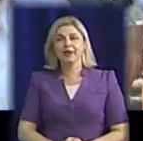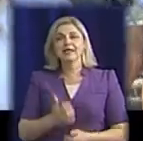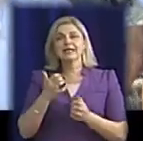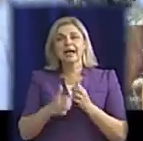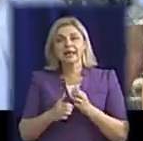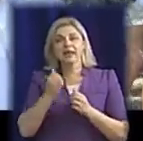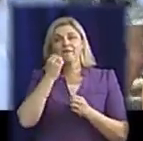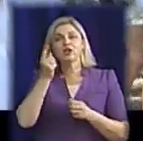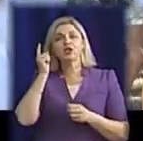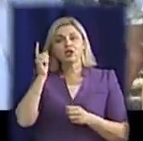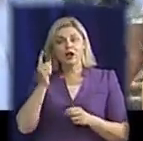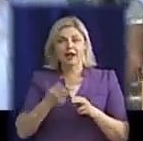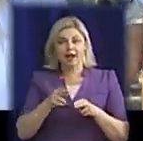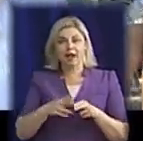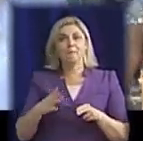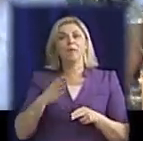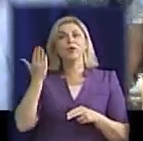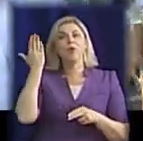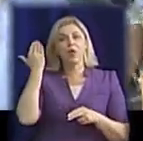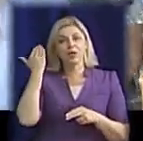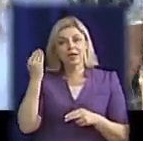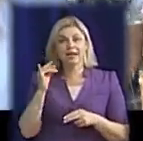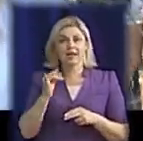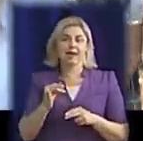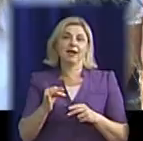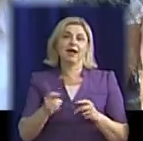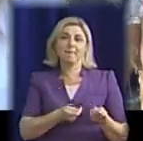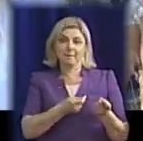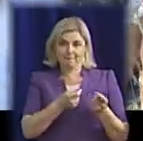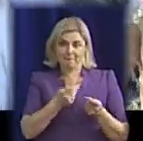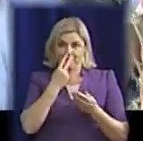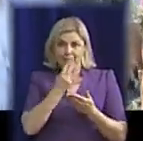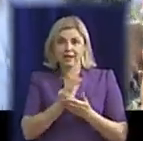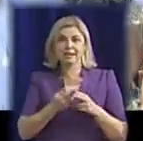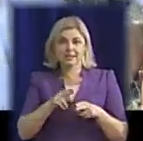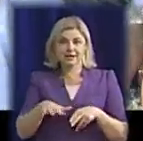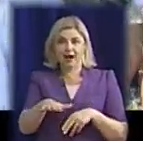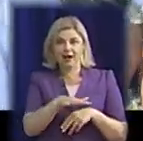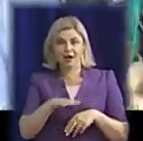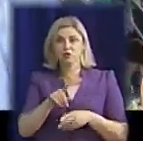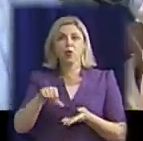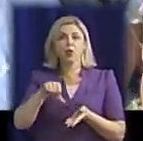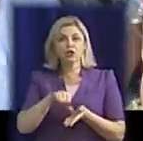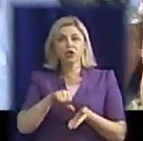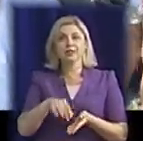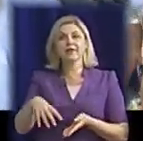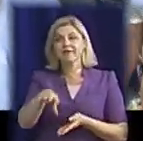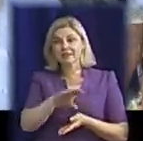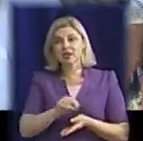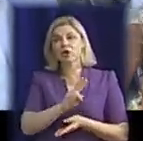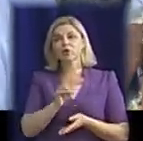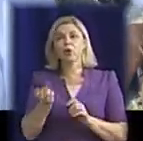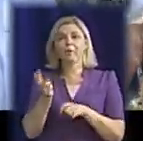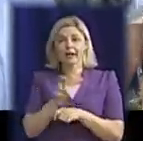середньовіччя, яке було колись, і привнести на цю галявину, і щоб задіяти у цьому дійстві усіх, хто